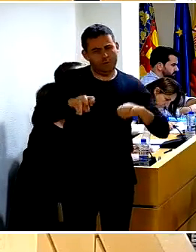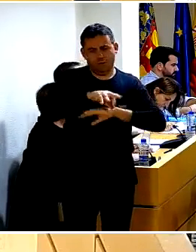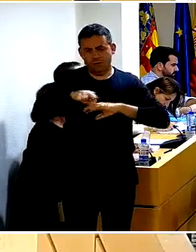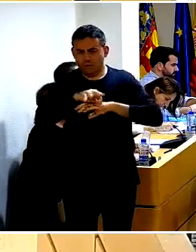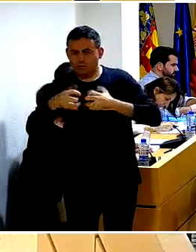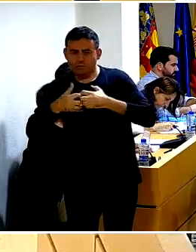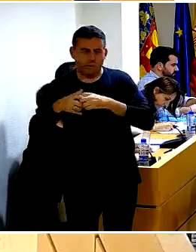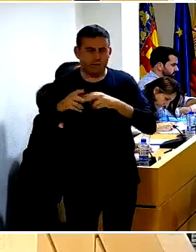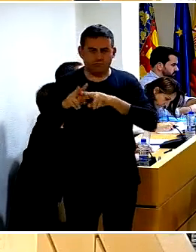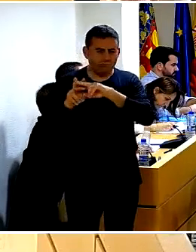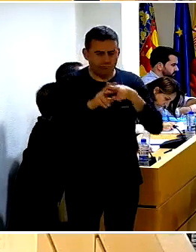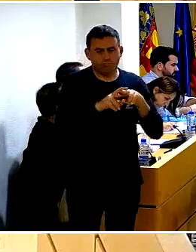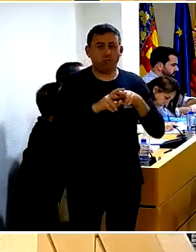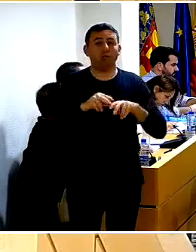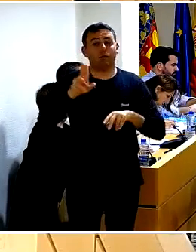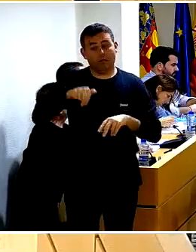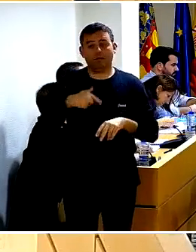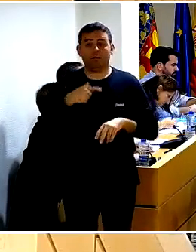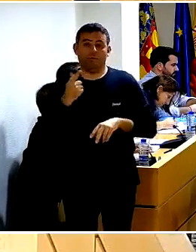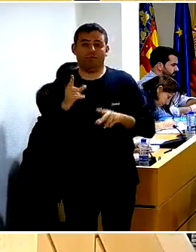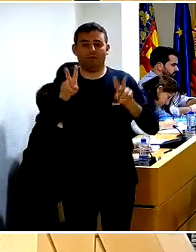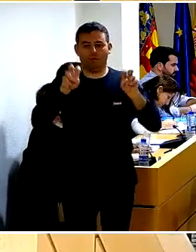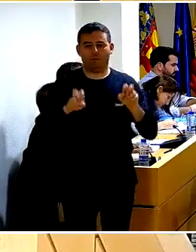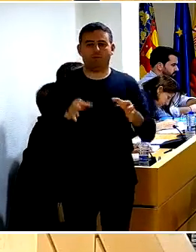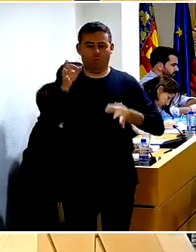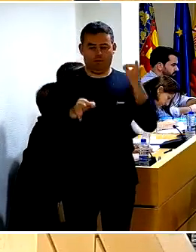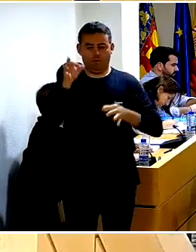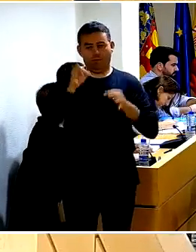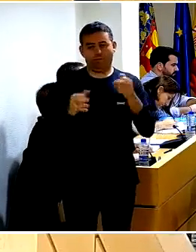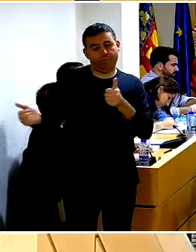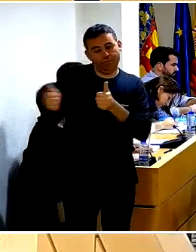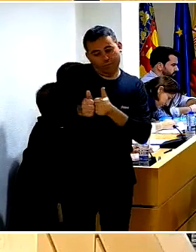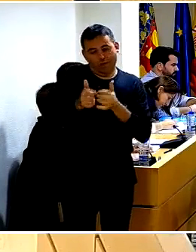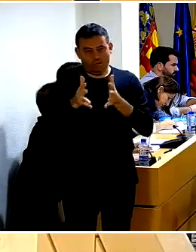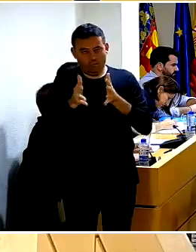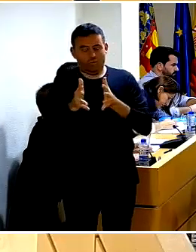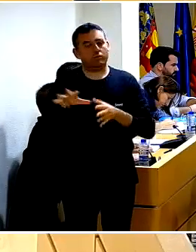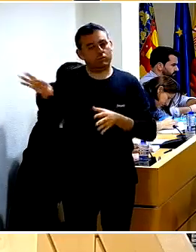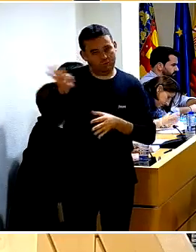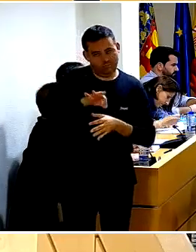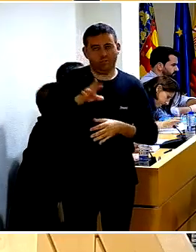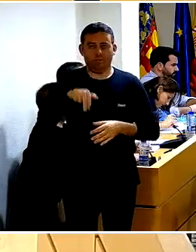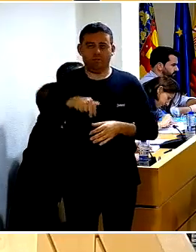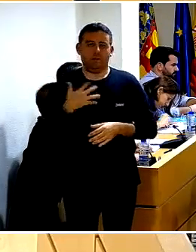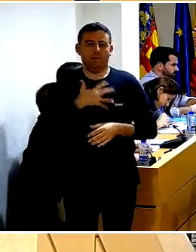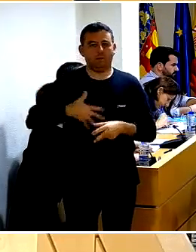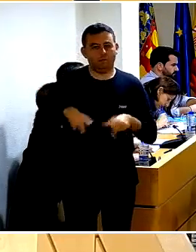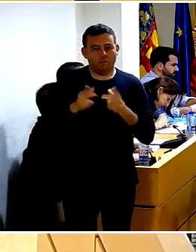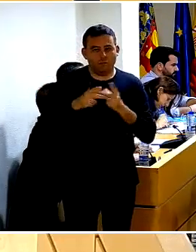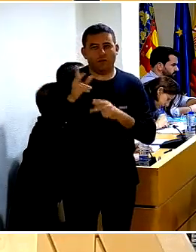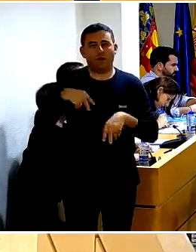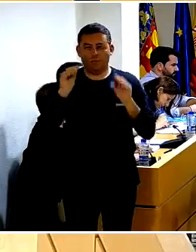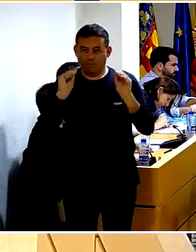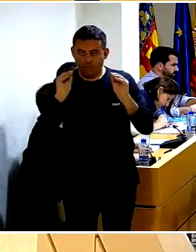d'un assessor jurídic. Es consoliden les partides tan importants com benestar social i educació amb el